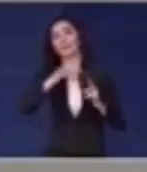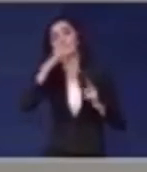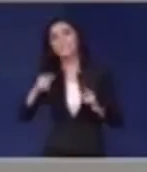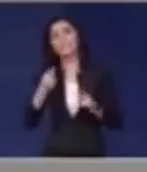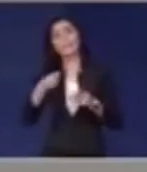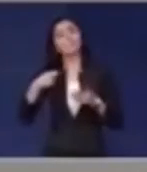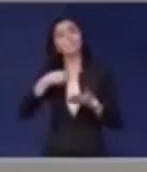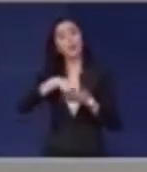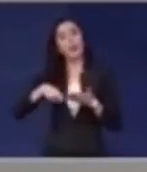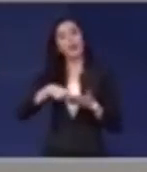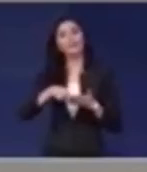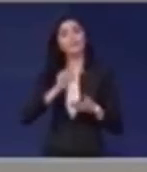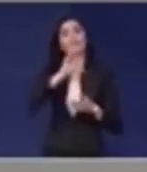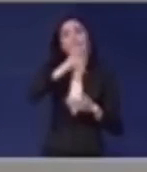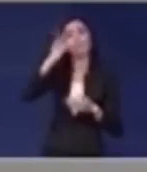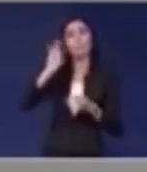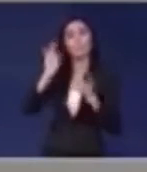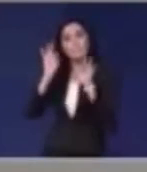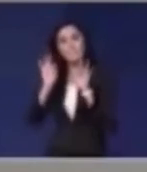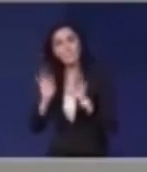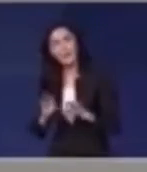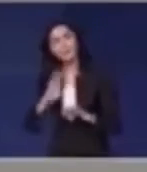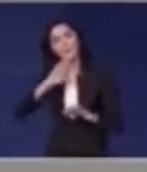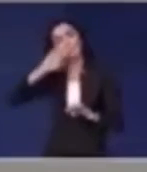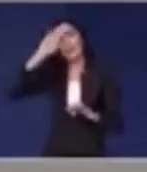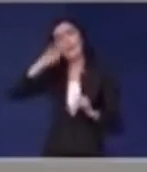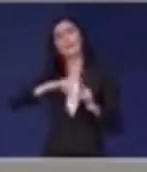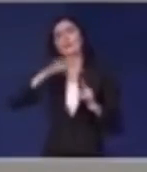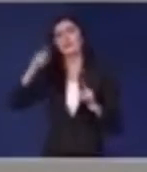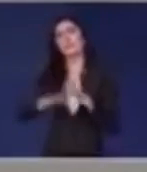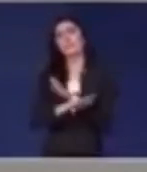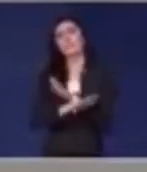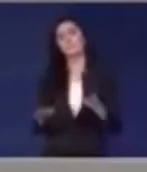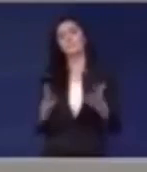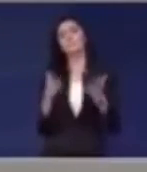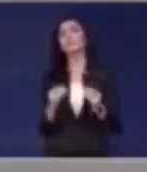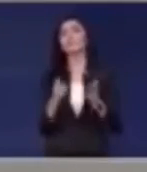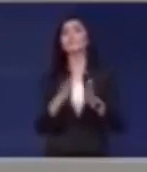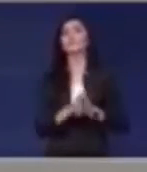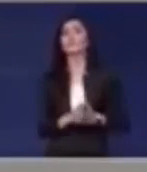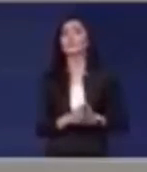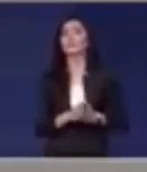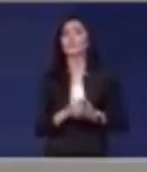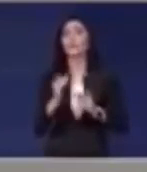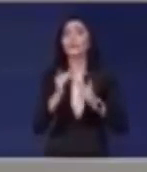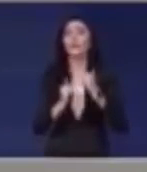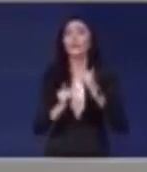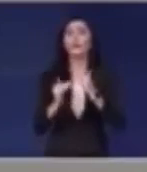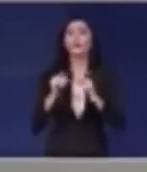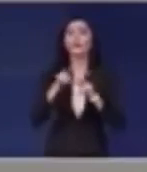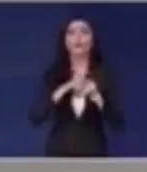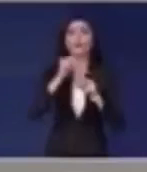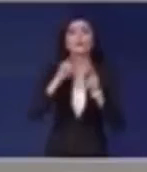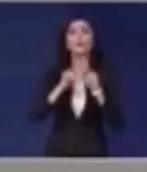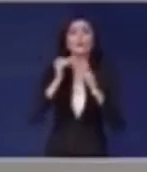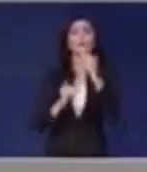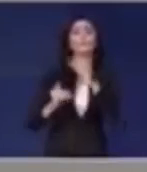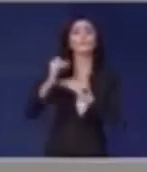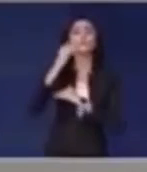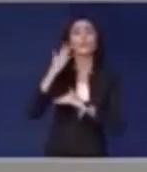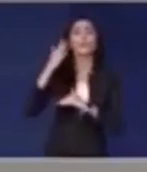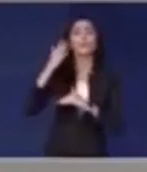hesaplarına yatırmaya başlayarak bayrama kadar bitireceğim yükseköğrenim öğrencilerimizin